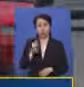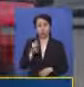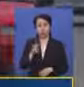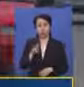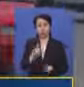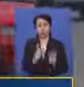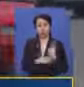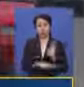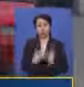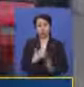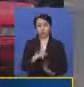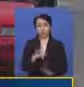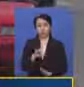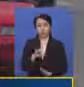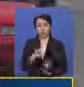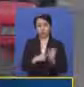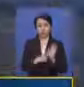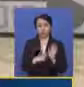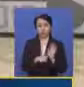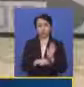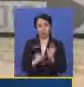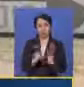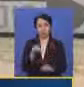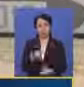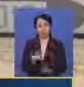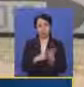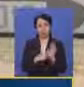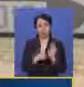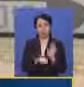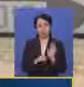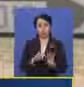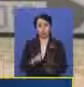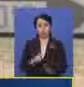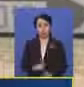295 762 960 тенге.